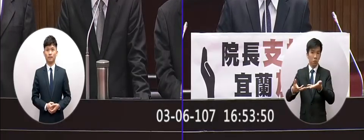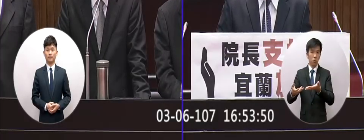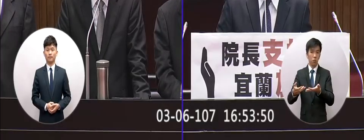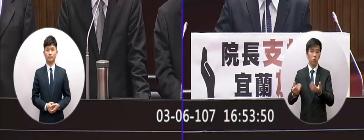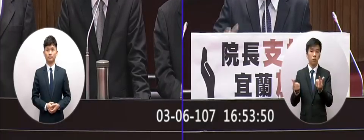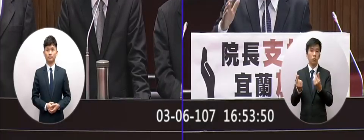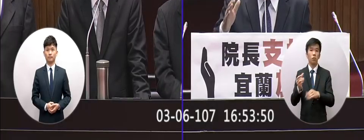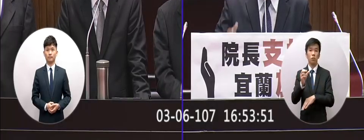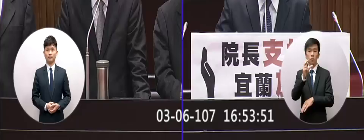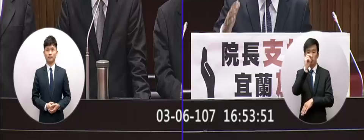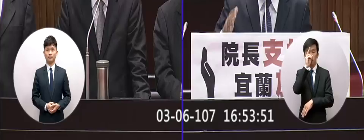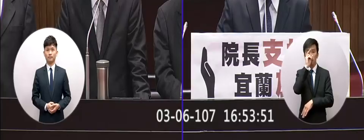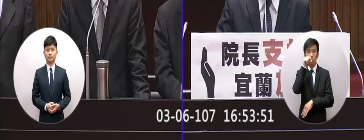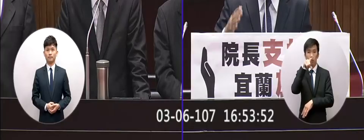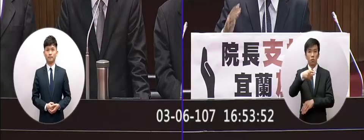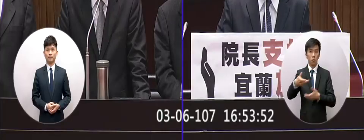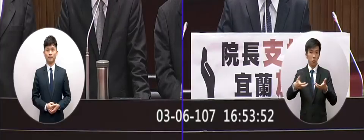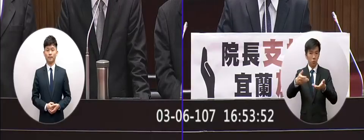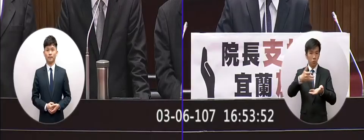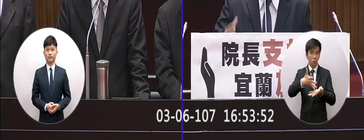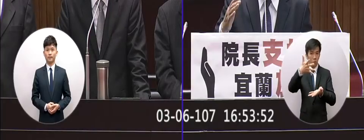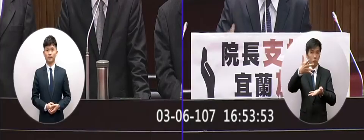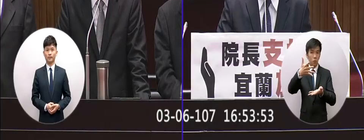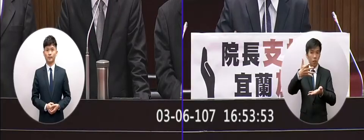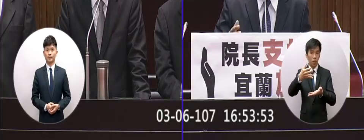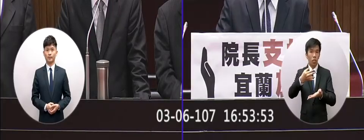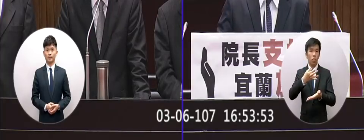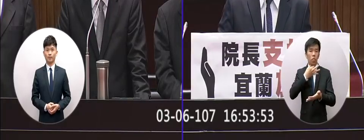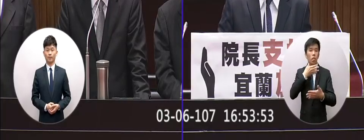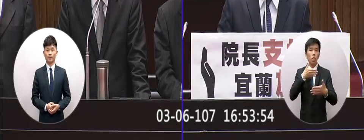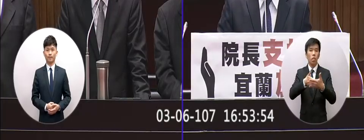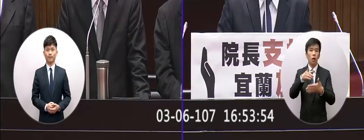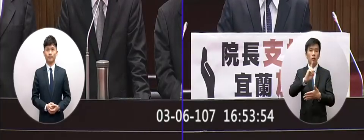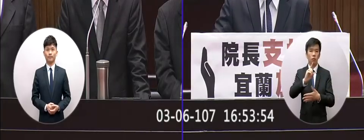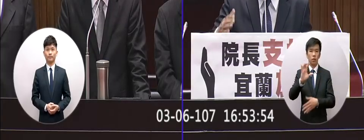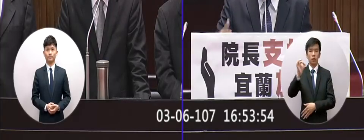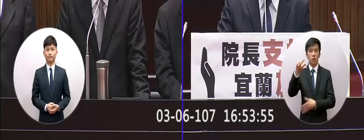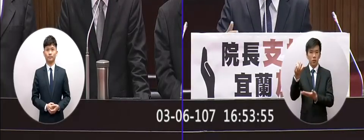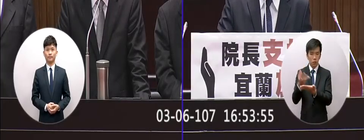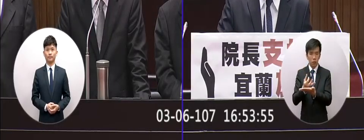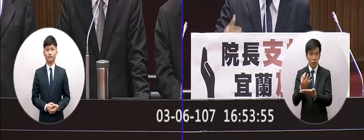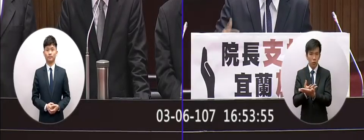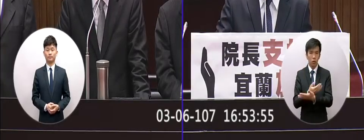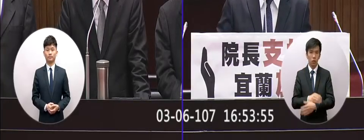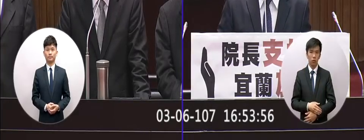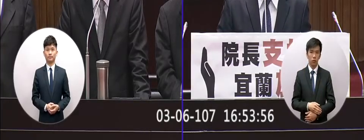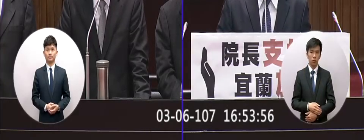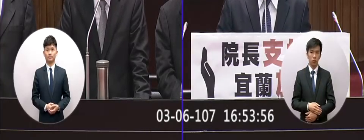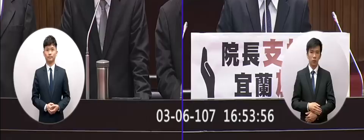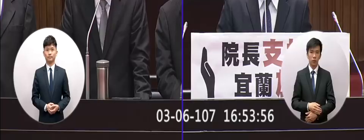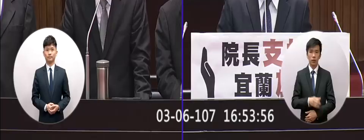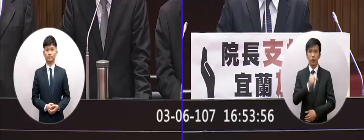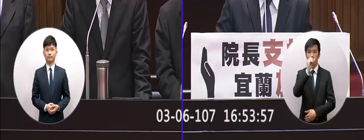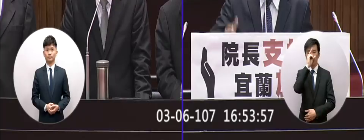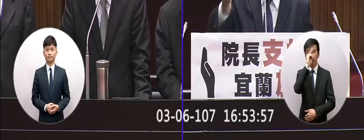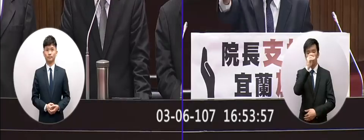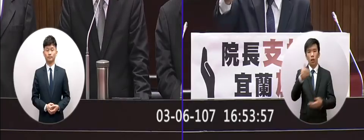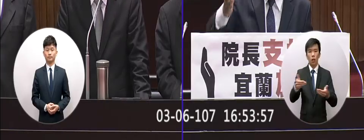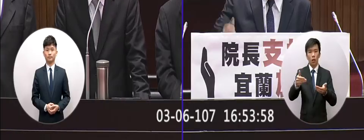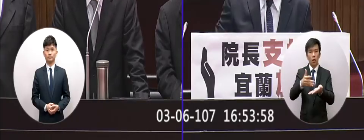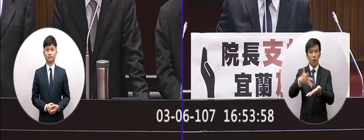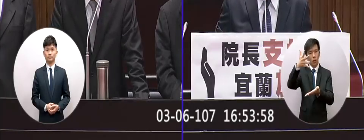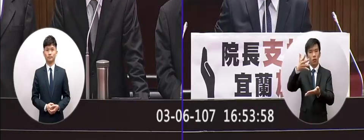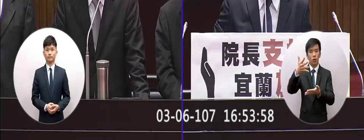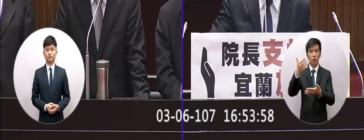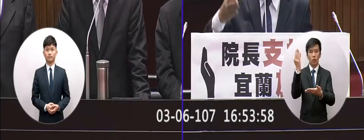在我们没有足够的财源呢，能够编列配额款，所以宜兰的建设是被中断的。我想我